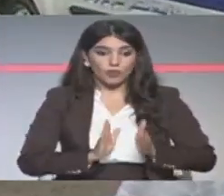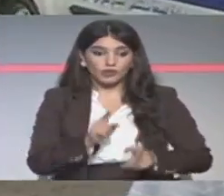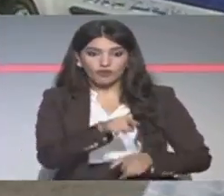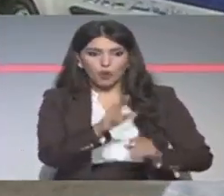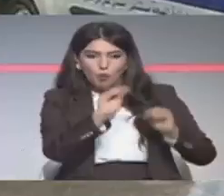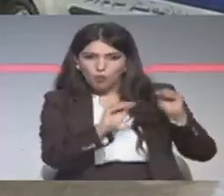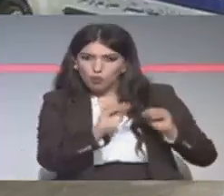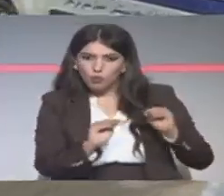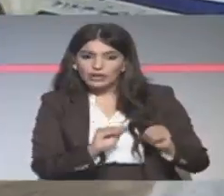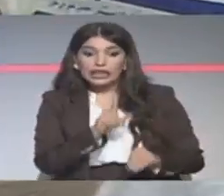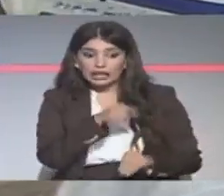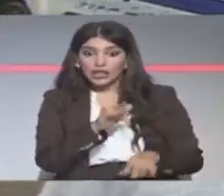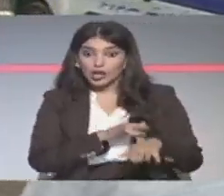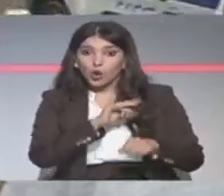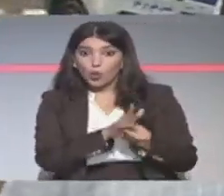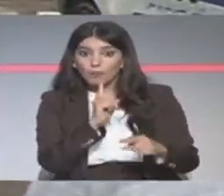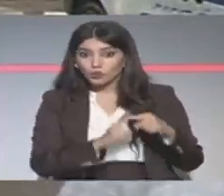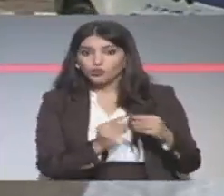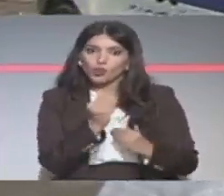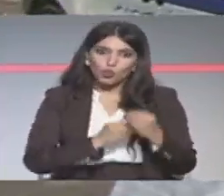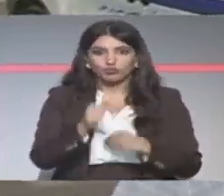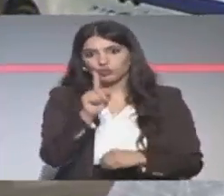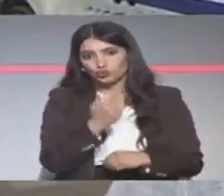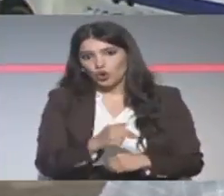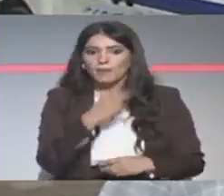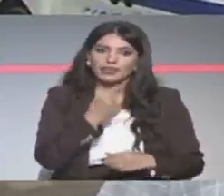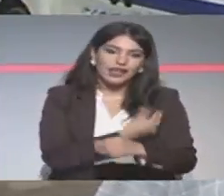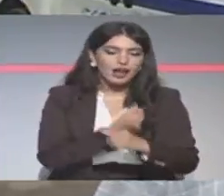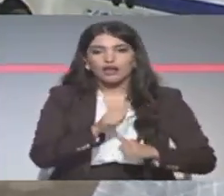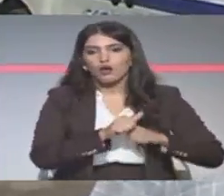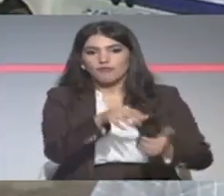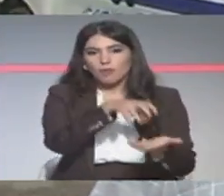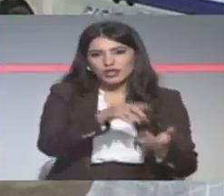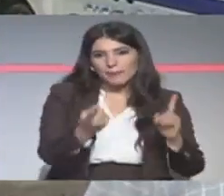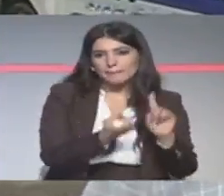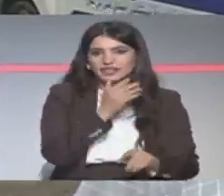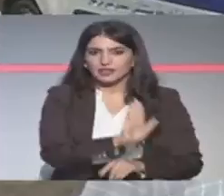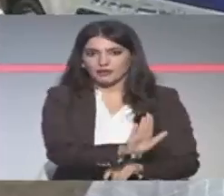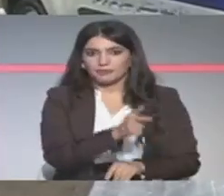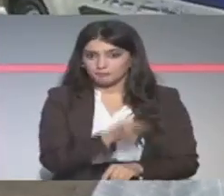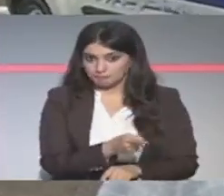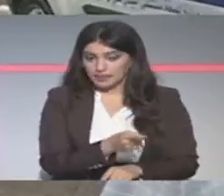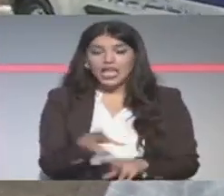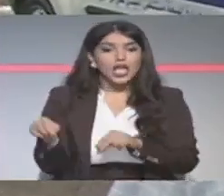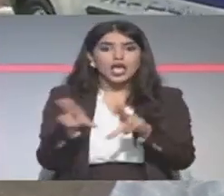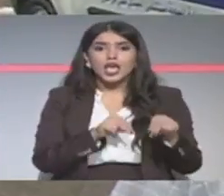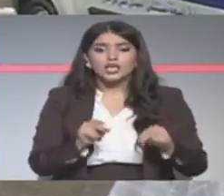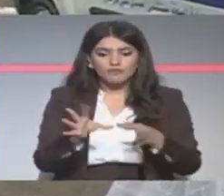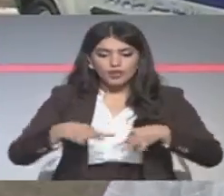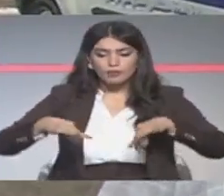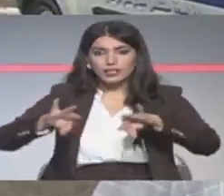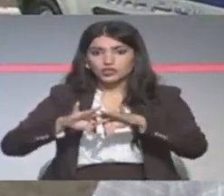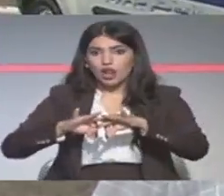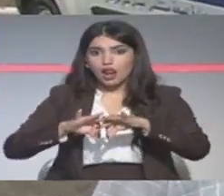فحصه والتأكد من حالته إذا طلب معناها تحليل ولا حاجة كما هكا، هذا على مستوى القسم الاستعجالي. كذلك على مستوى الأقسام